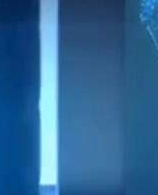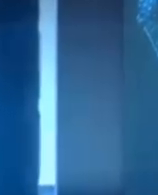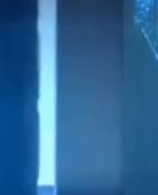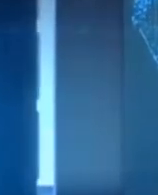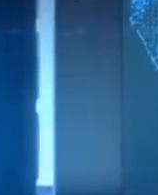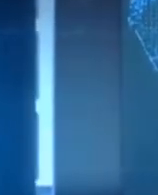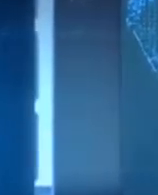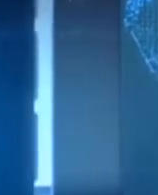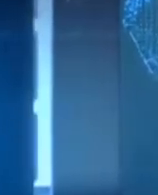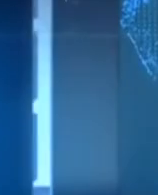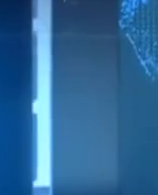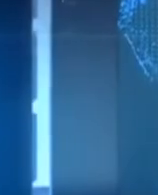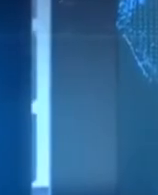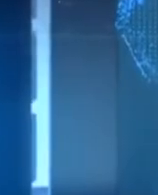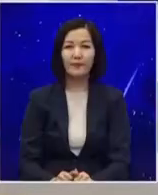телеарнасы.